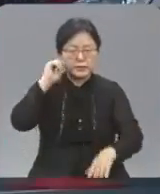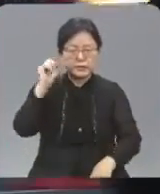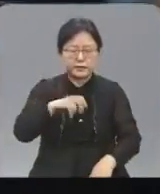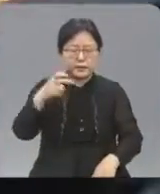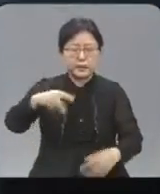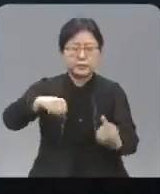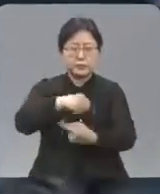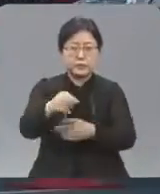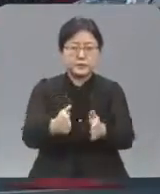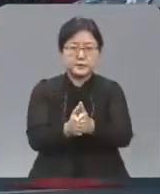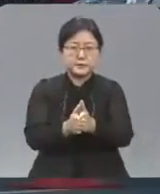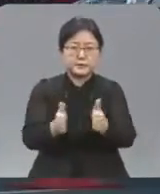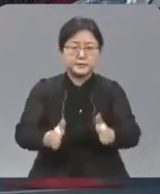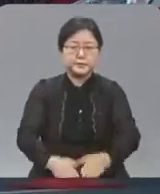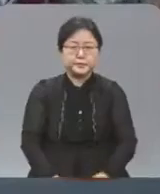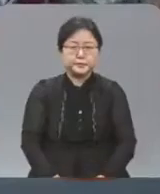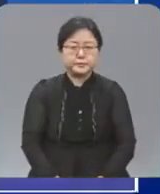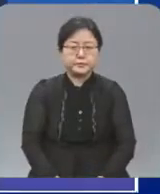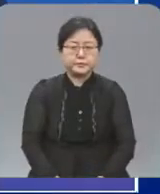새벽 재개됐습니다.